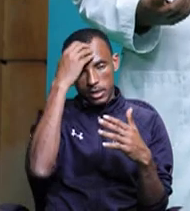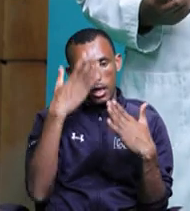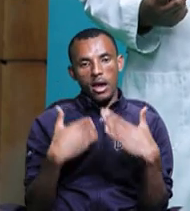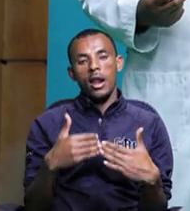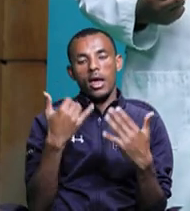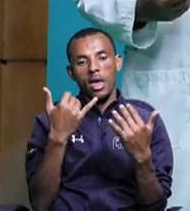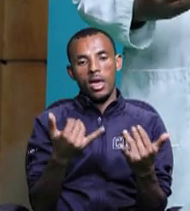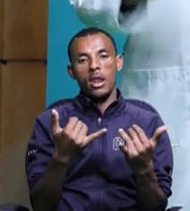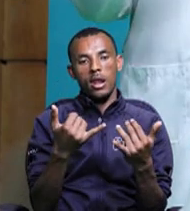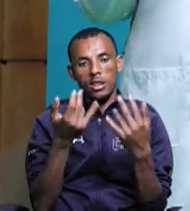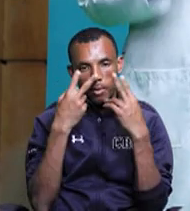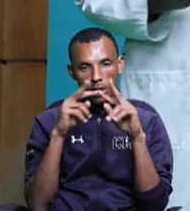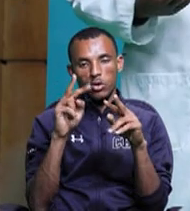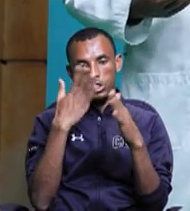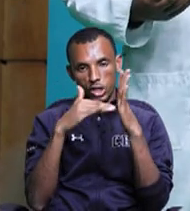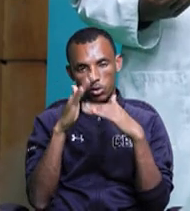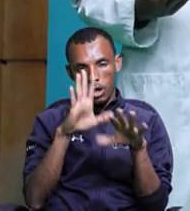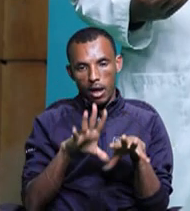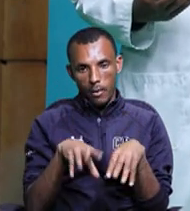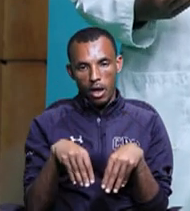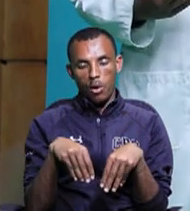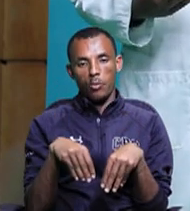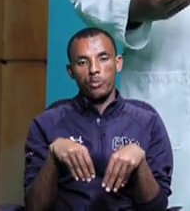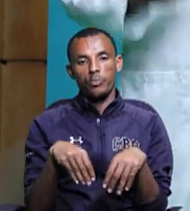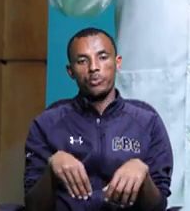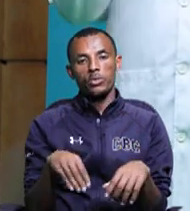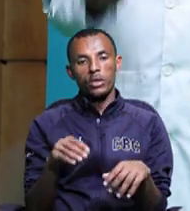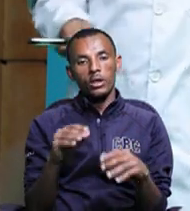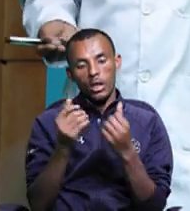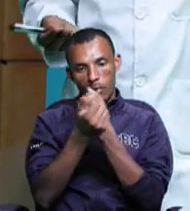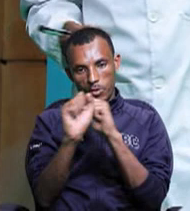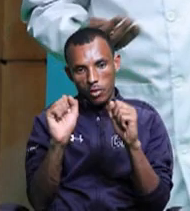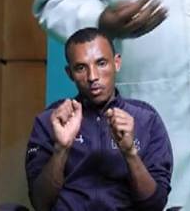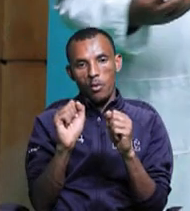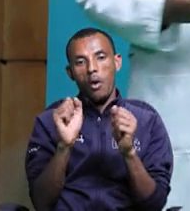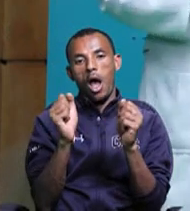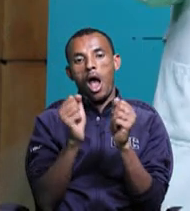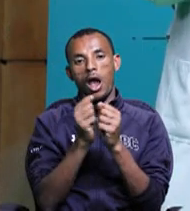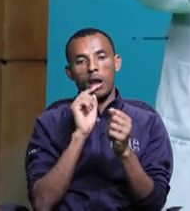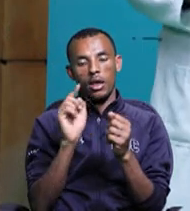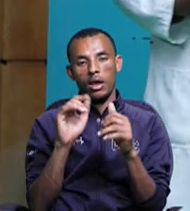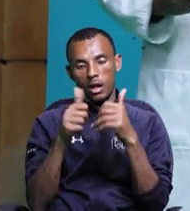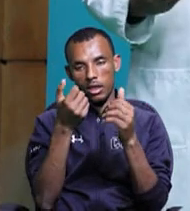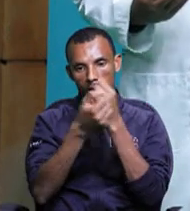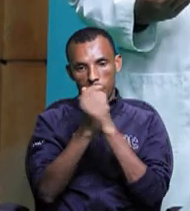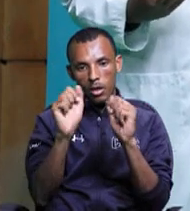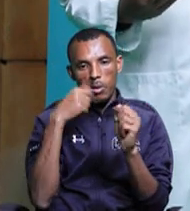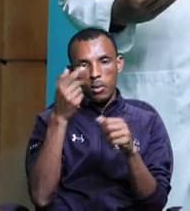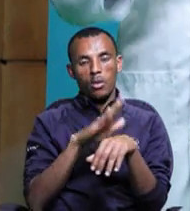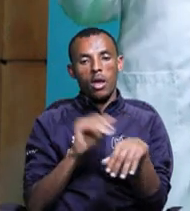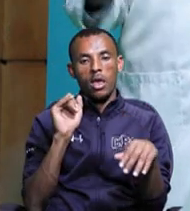ተመልክቶ ችግሩን ተቀብያለሁ የመፍትሄው አጋር ነኝ እንዴት እንፍታ በሚለው